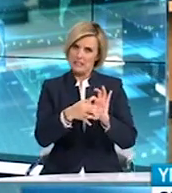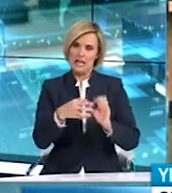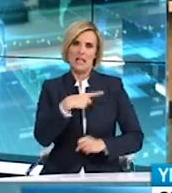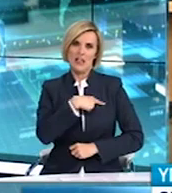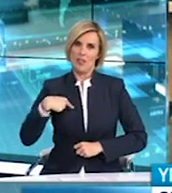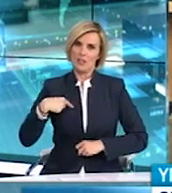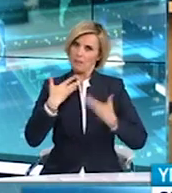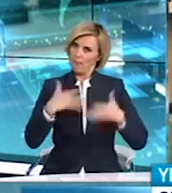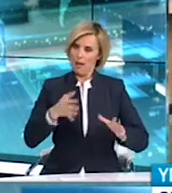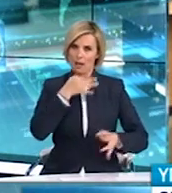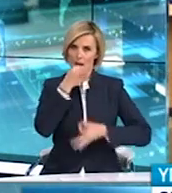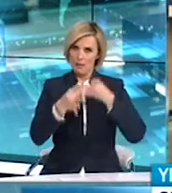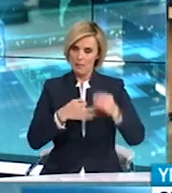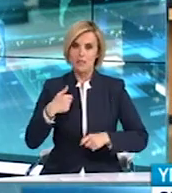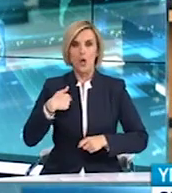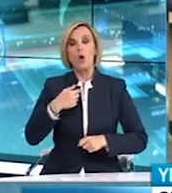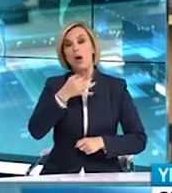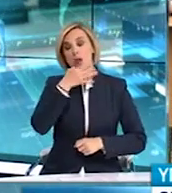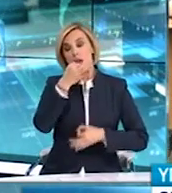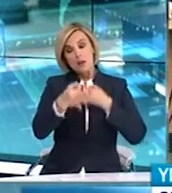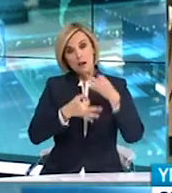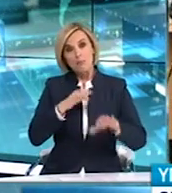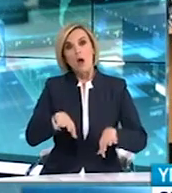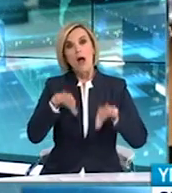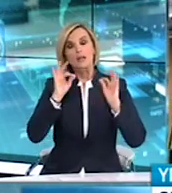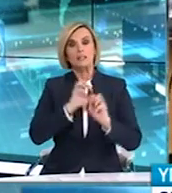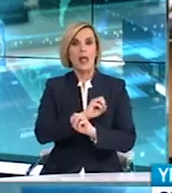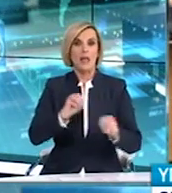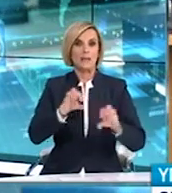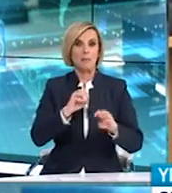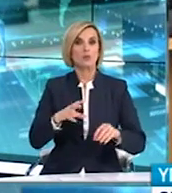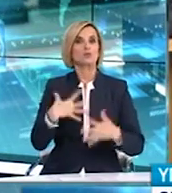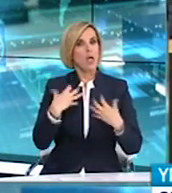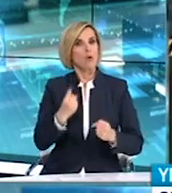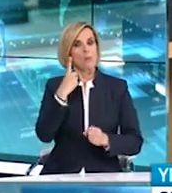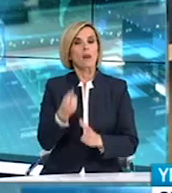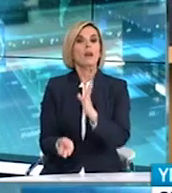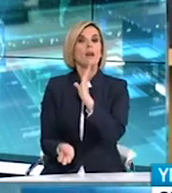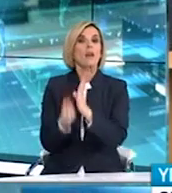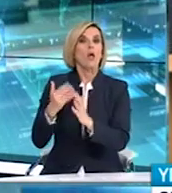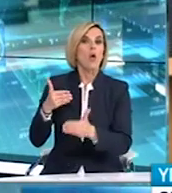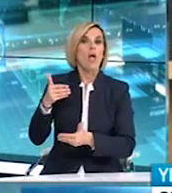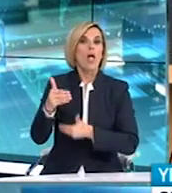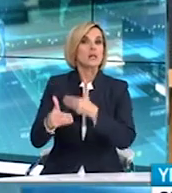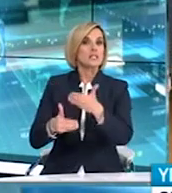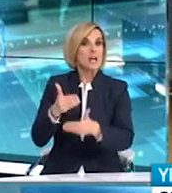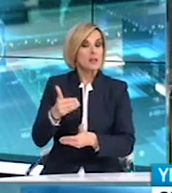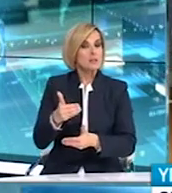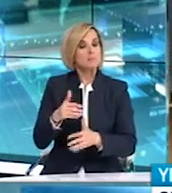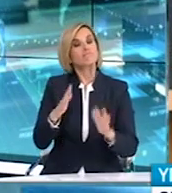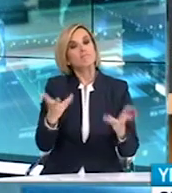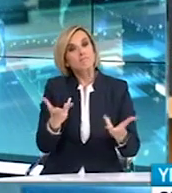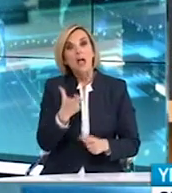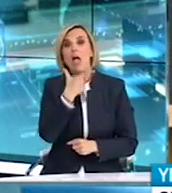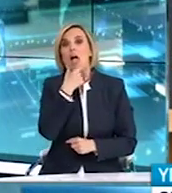κύριου Τσιόδρα, θα ήθελα να ξεκινήσω την δική μου ενημέρωση με μια εξέλιξη που εκτιμούμε πως κάνει ευκολότερη την καθημερινότητά